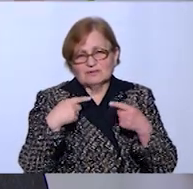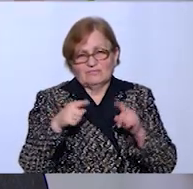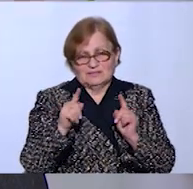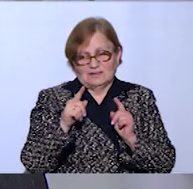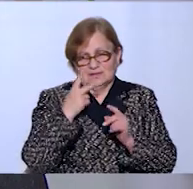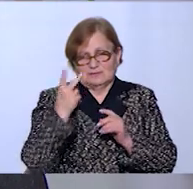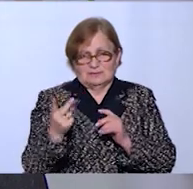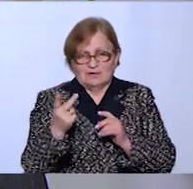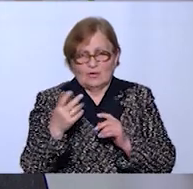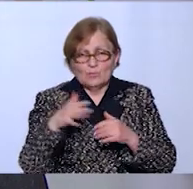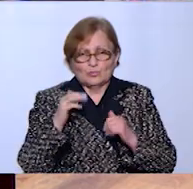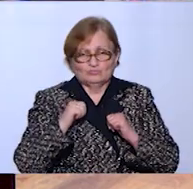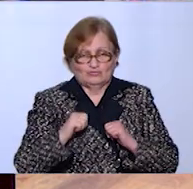ემოციებზე,